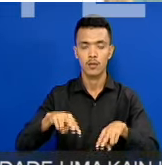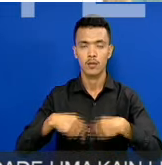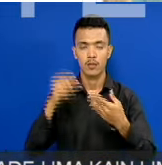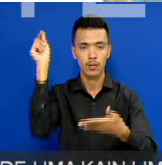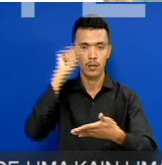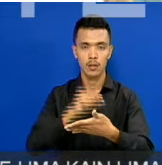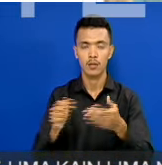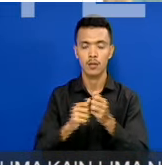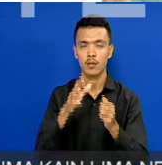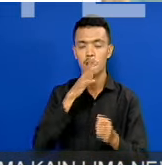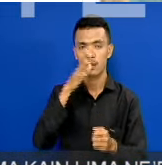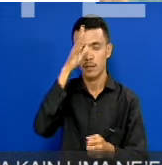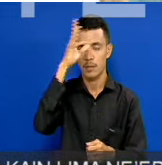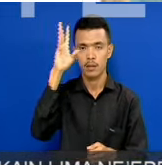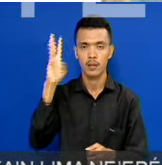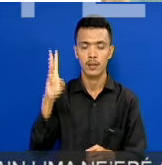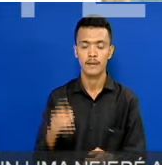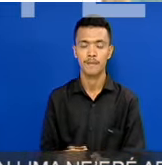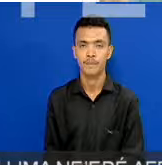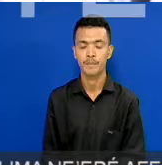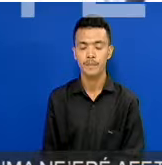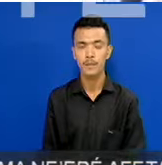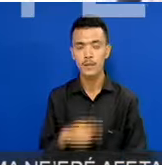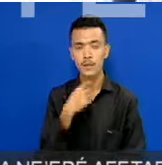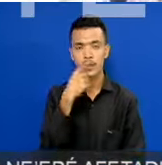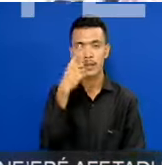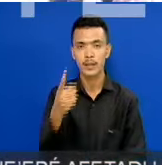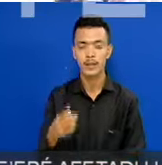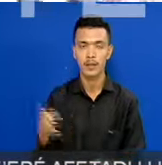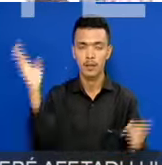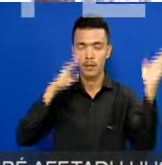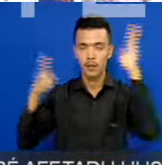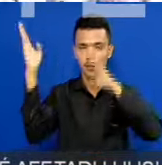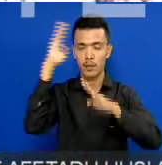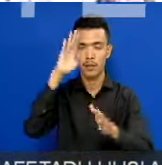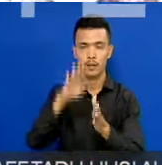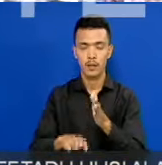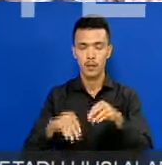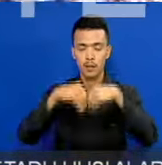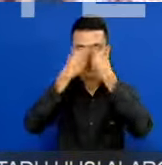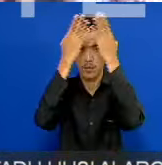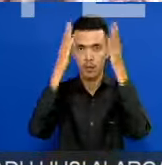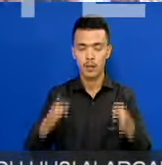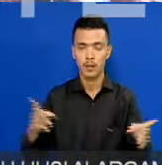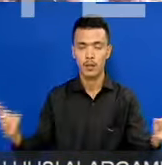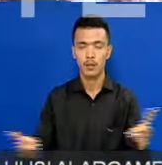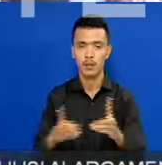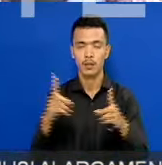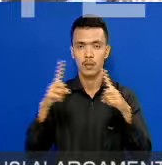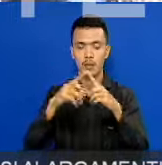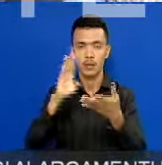Superintendente Educação Municipal Lauten, Jorge da Costa Valença, confirma problema menos professores acontece na escola Atos